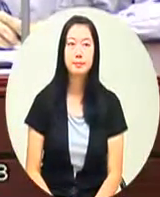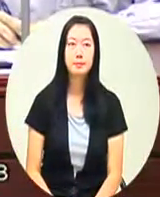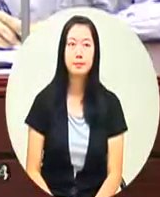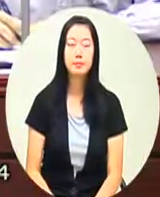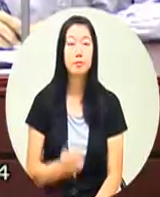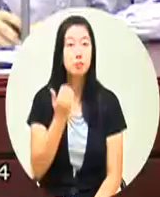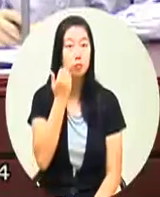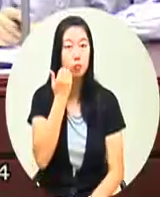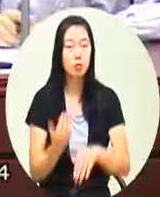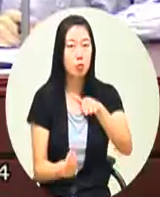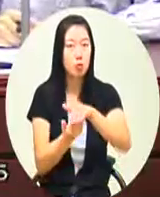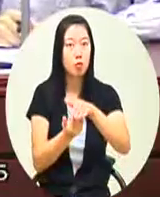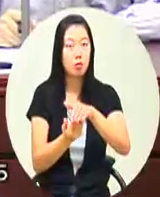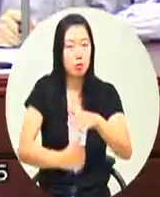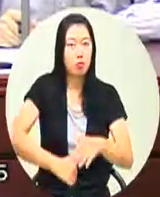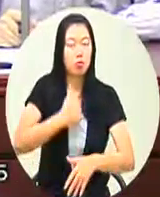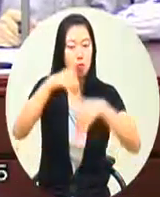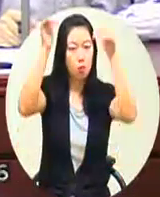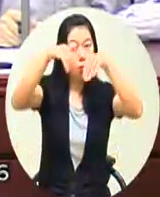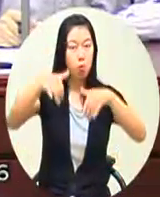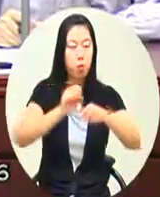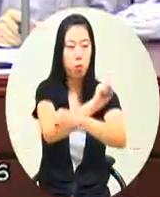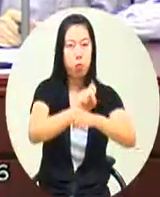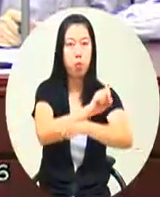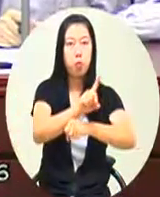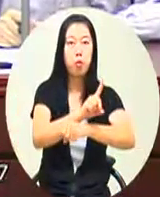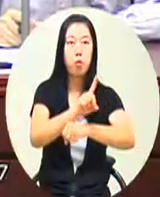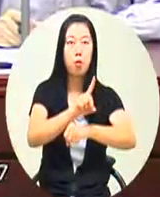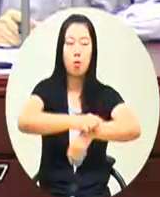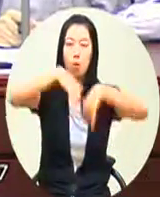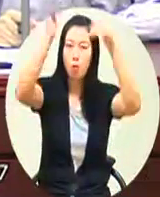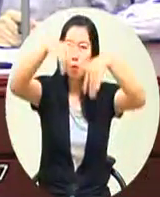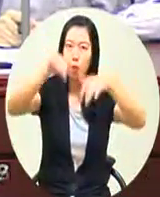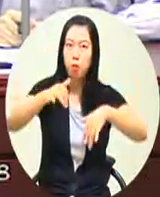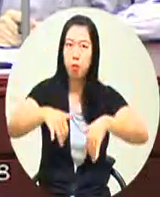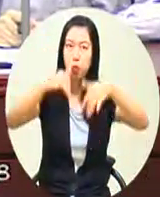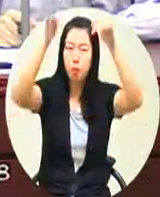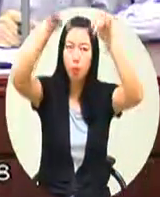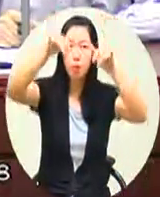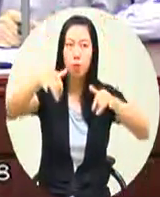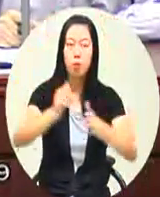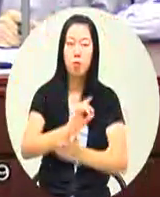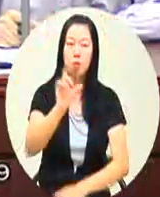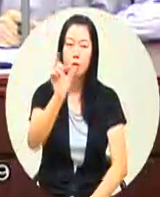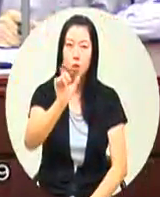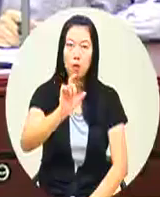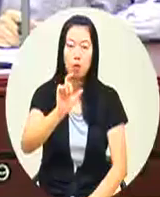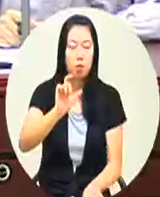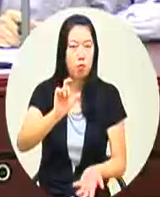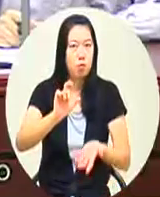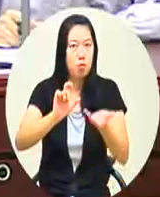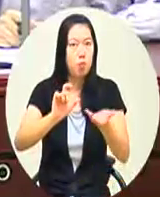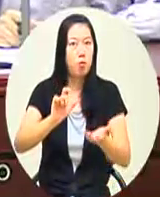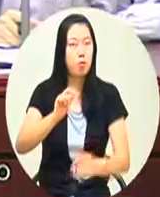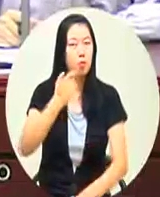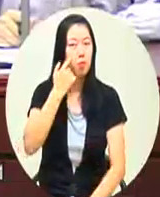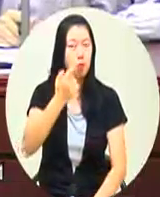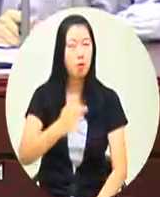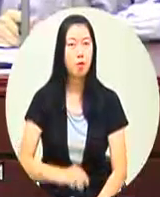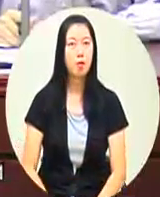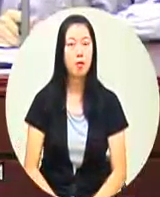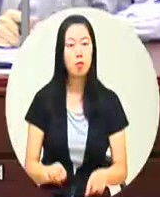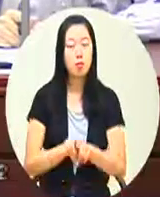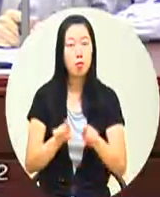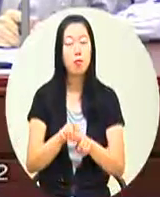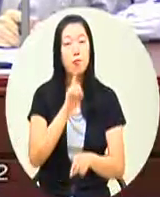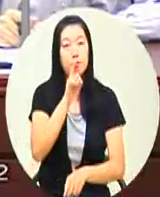到这种时雨量大概一个小时大概六十几以上的就非常多。那一般我们在讲这个市